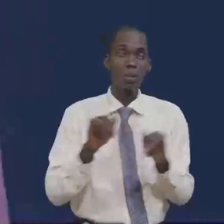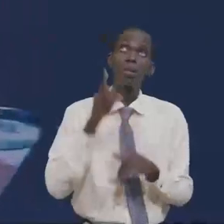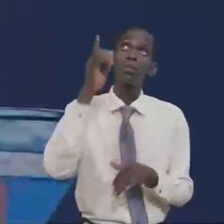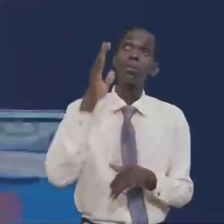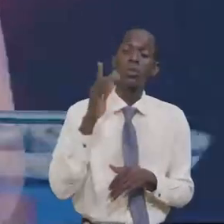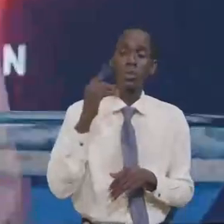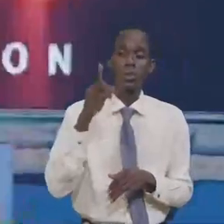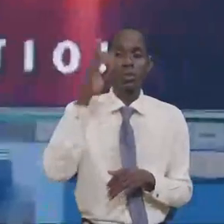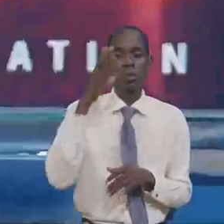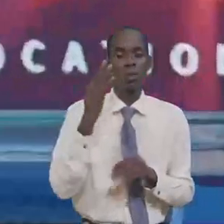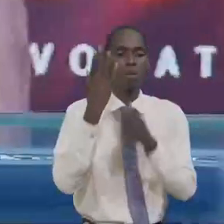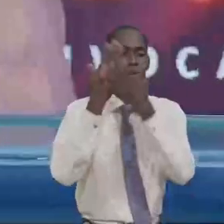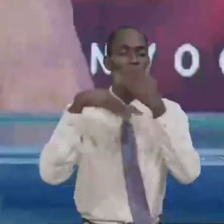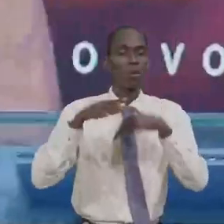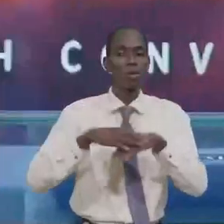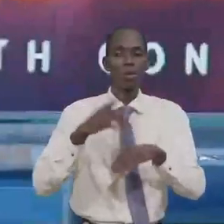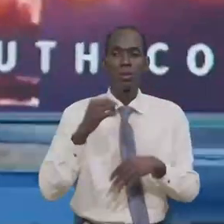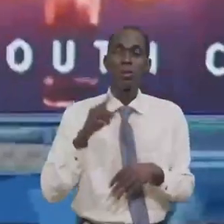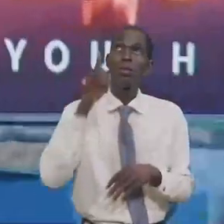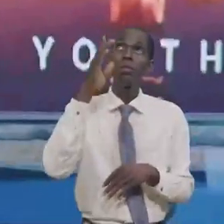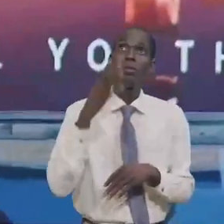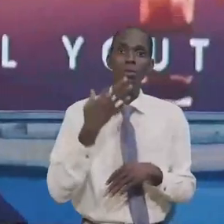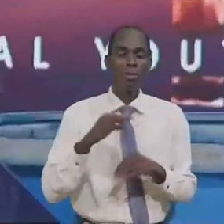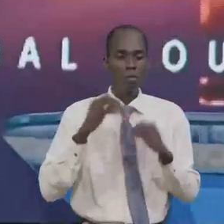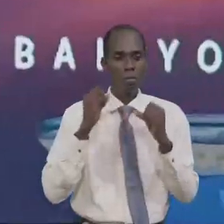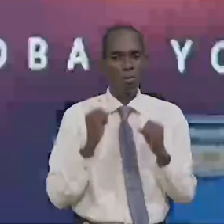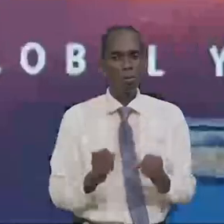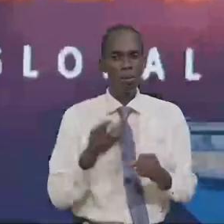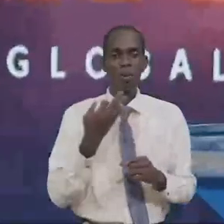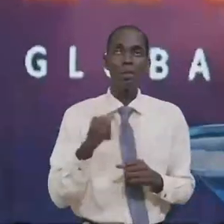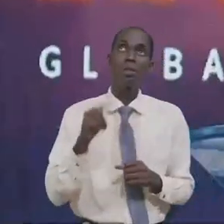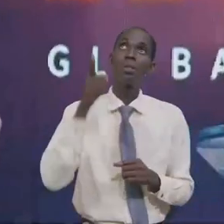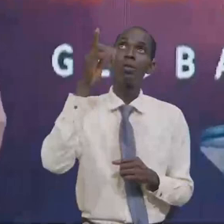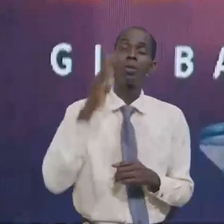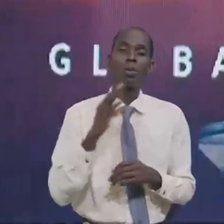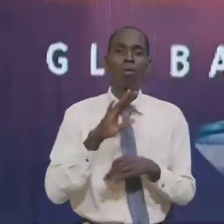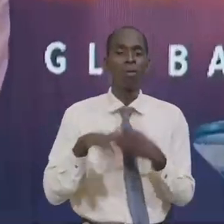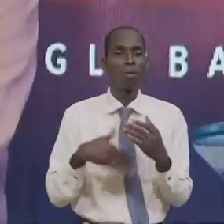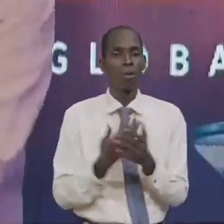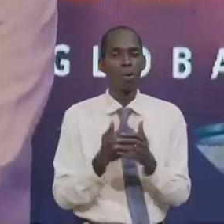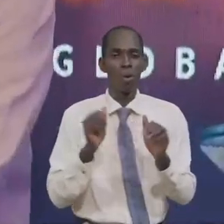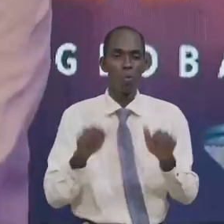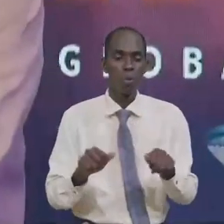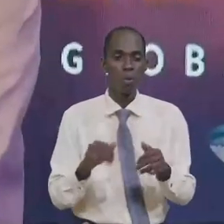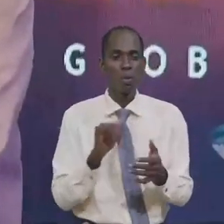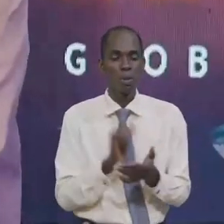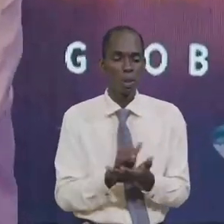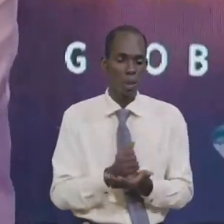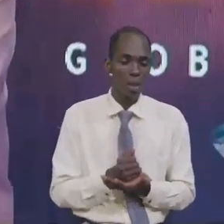le Dieu de puissance le Dieu de toute possibilité qui les a aidés